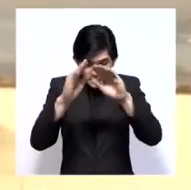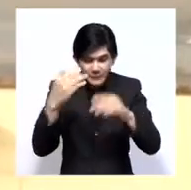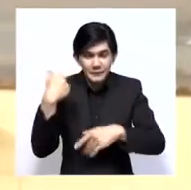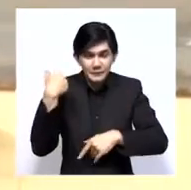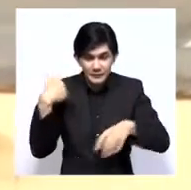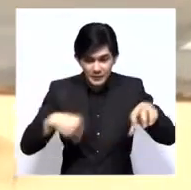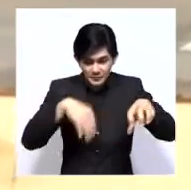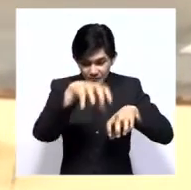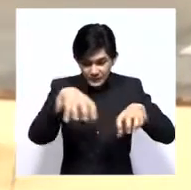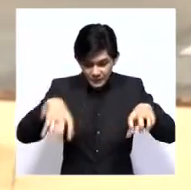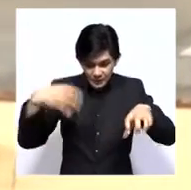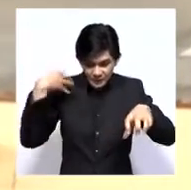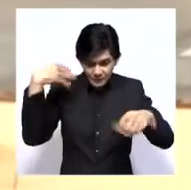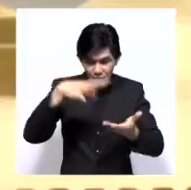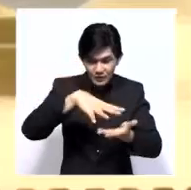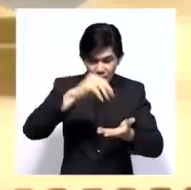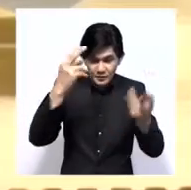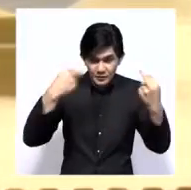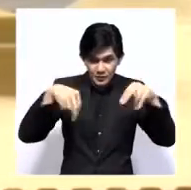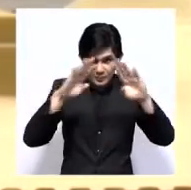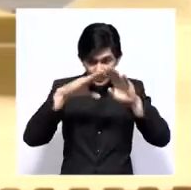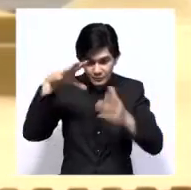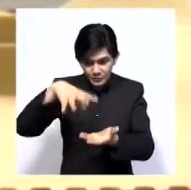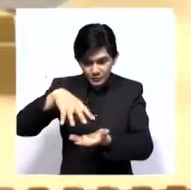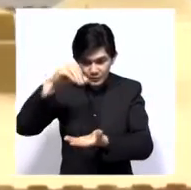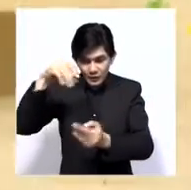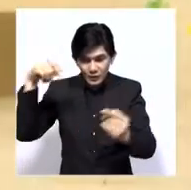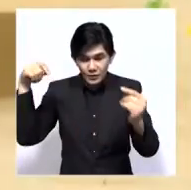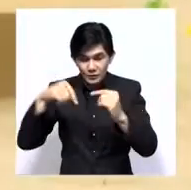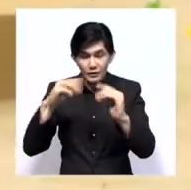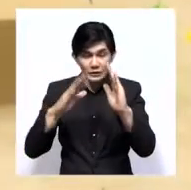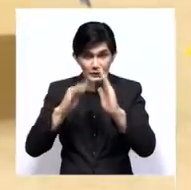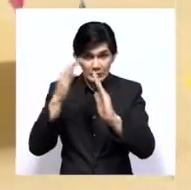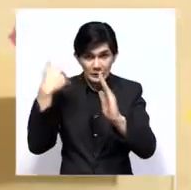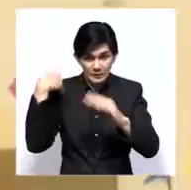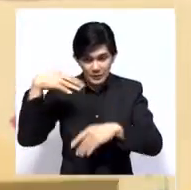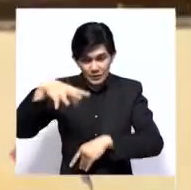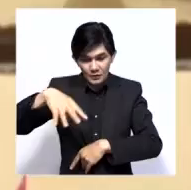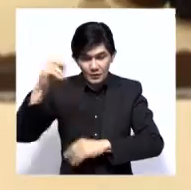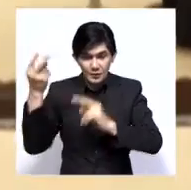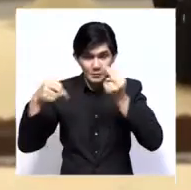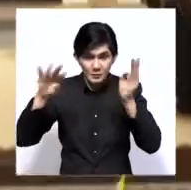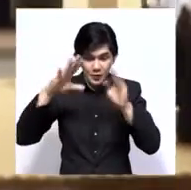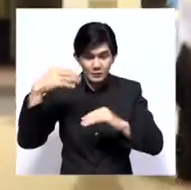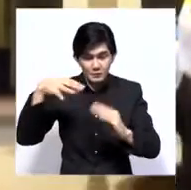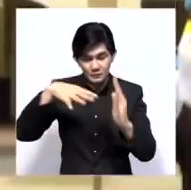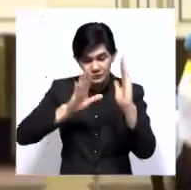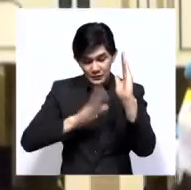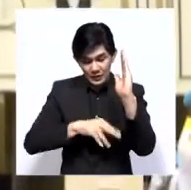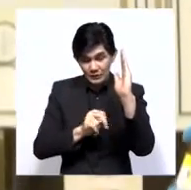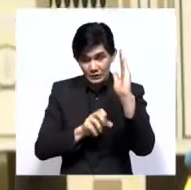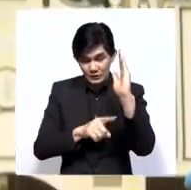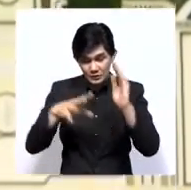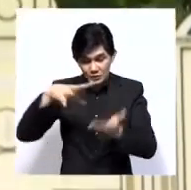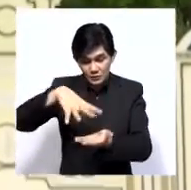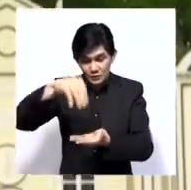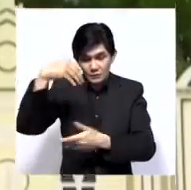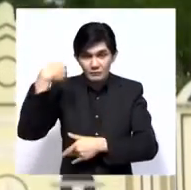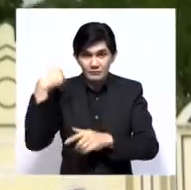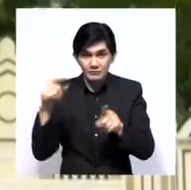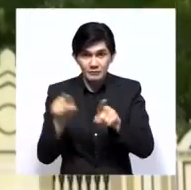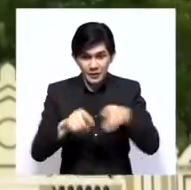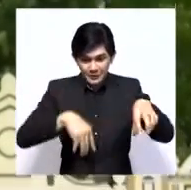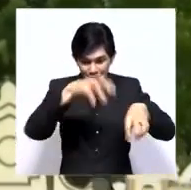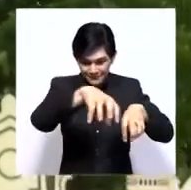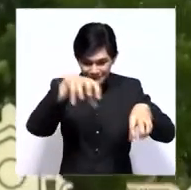4ภาคคือพระปฐมเจดีย์พระธาตุหริพุนชัยพระธาตุพนมพระบรมธาตุนครศรีธรรมราช